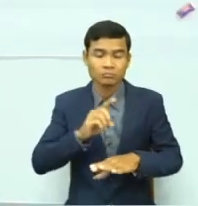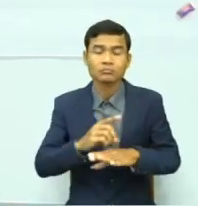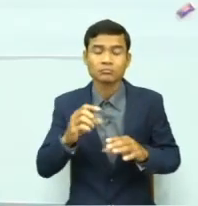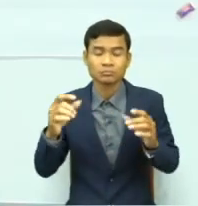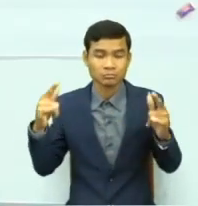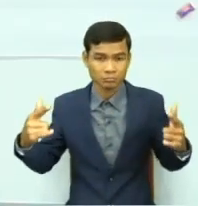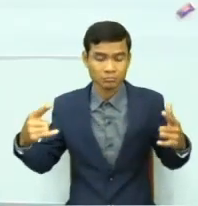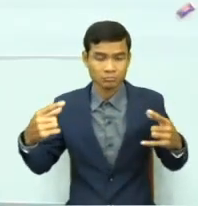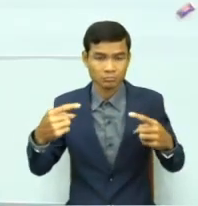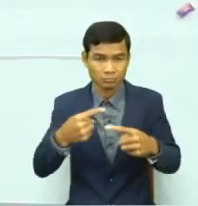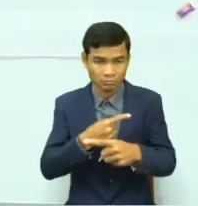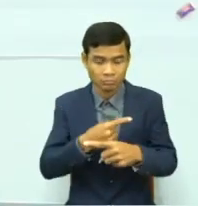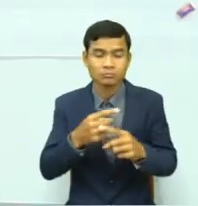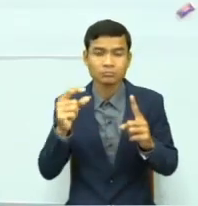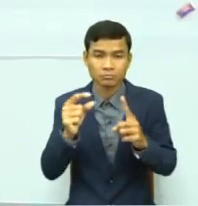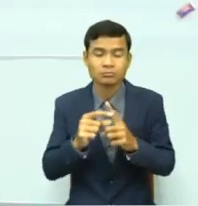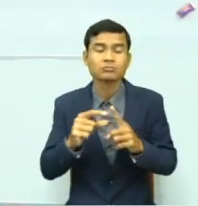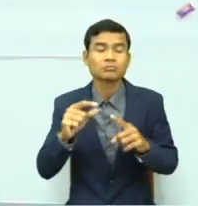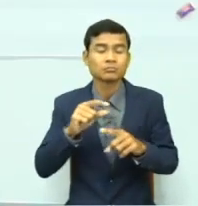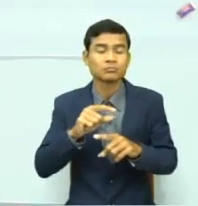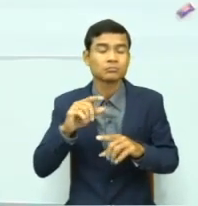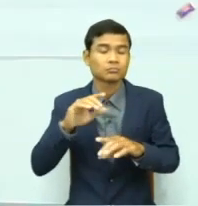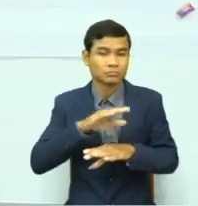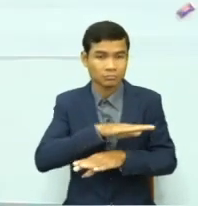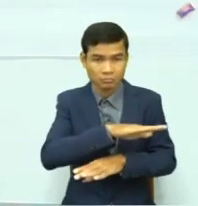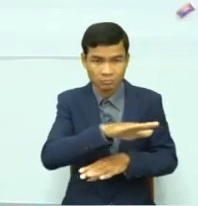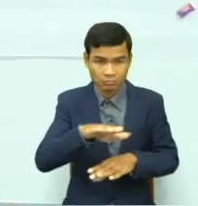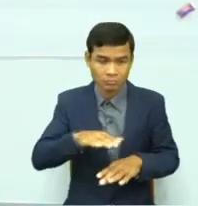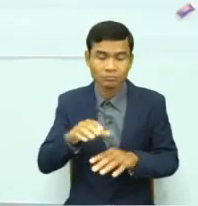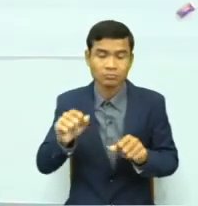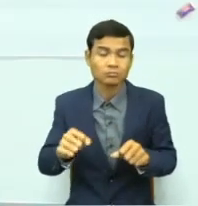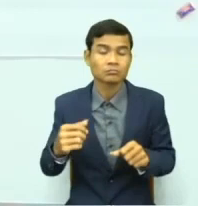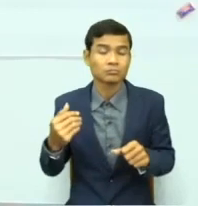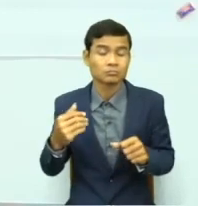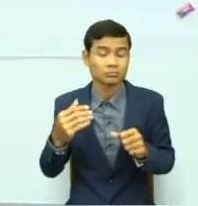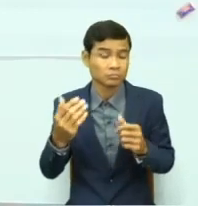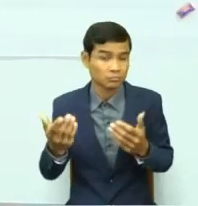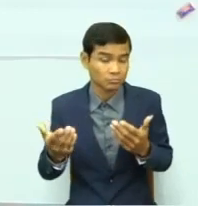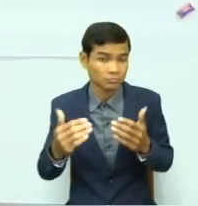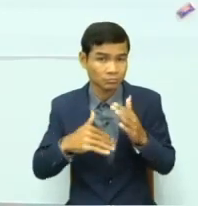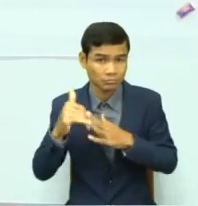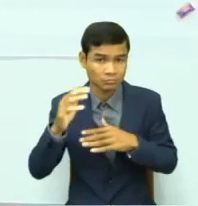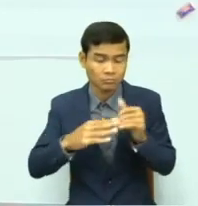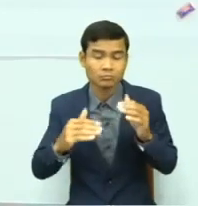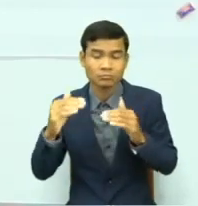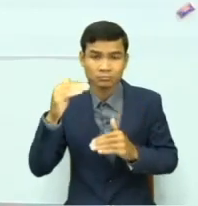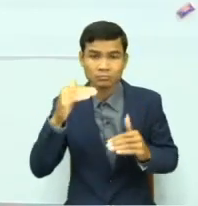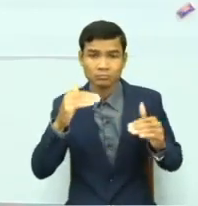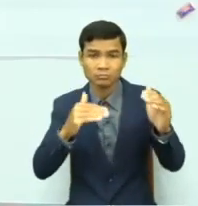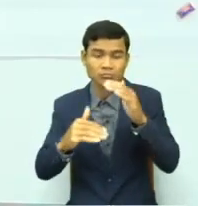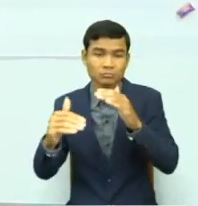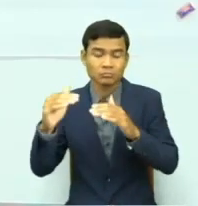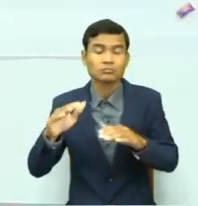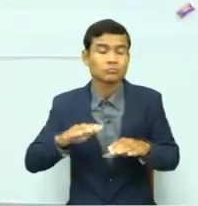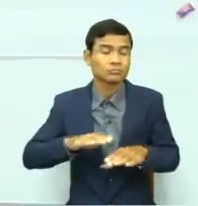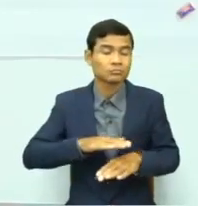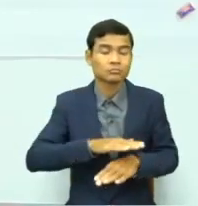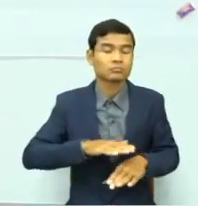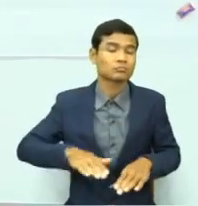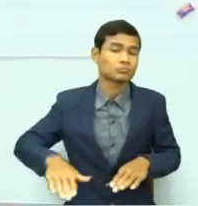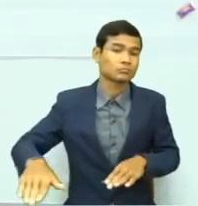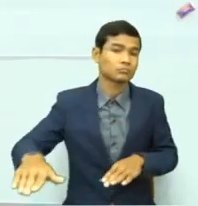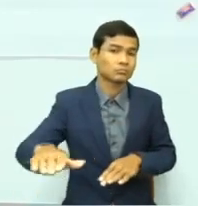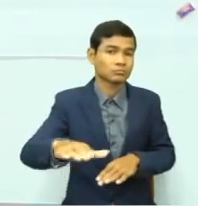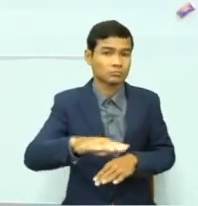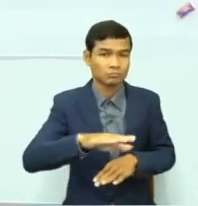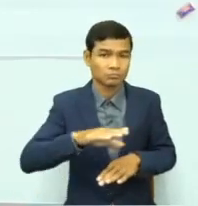nằm bị bình chàng chẳng về được cái co sang xa đáy cư kịp bờ co sang bánh tây bật tê thằng ạ chả ọt miên